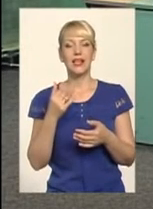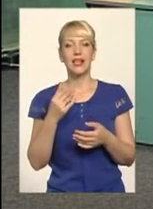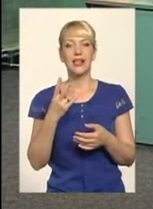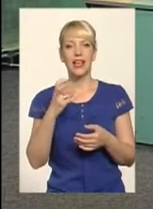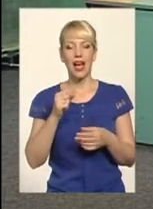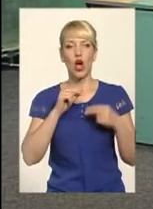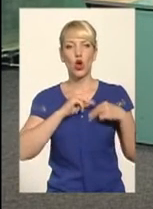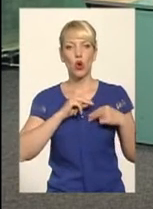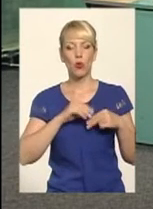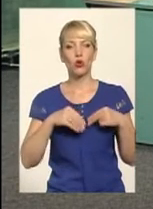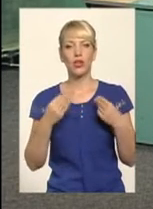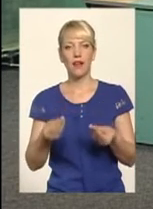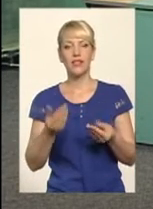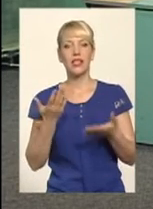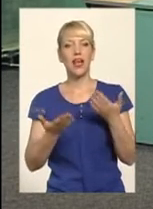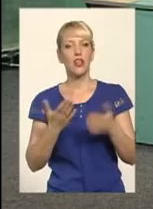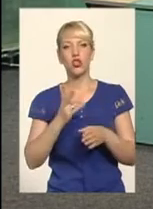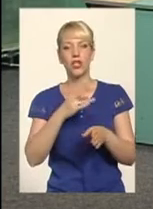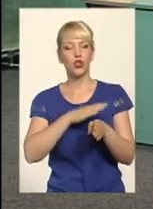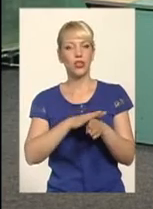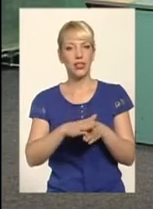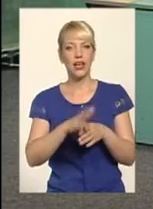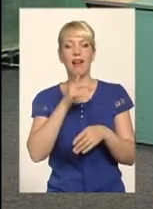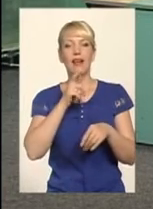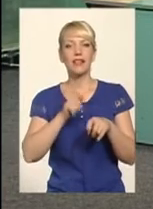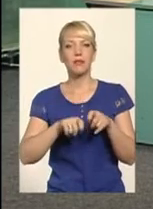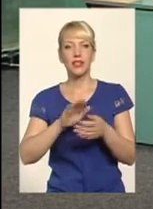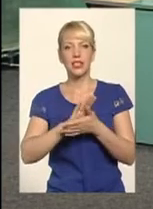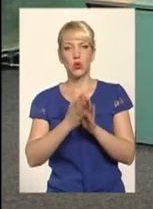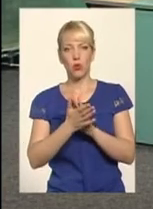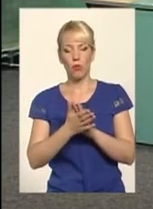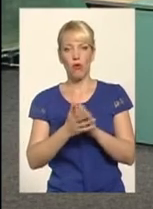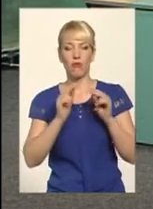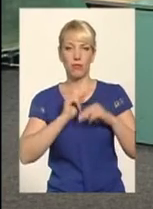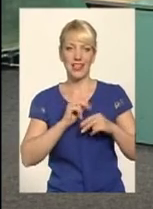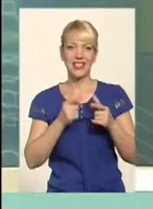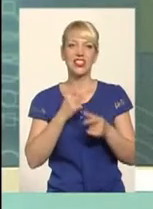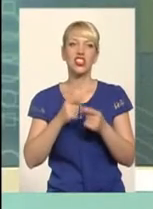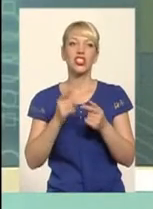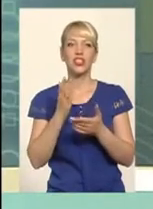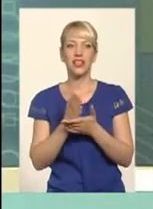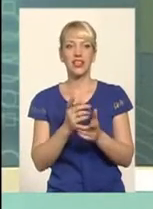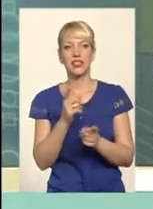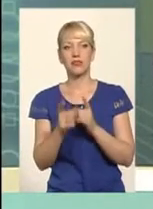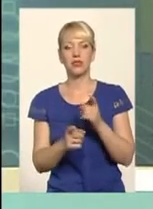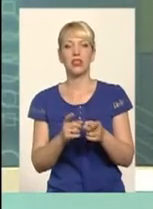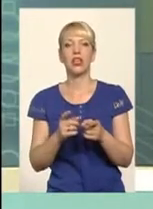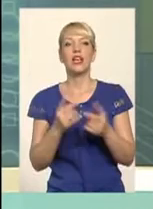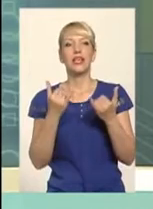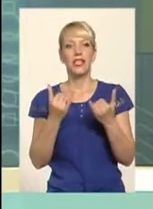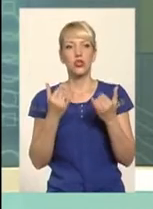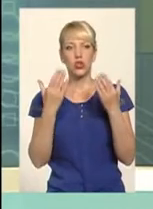якщо він не дотримується оцих от експертиз умов праці, чи є зміни, і чи на сьогоднішній день, в період,